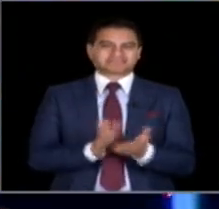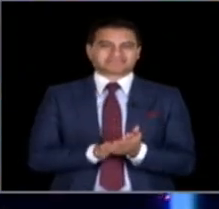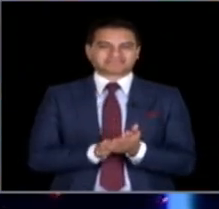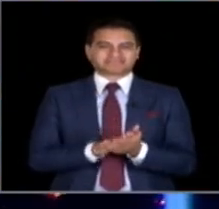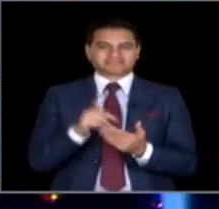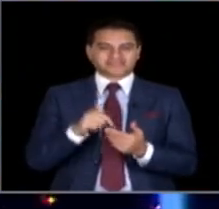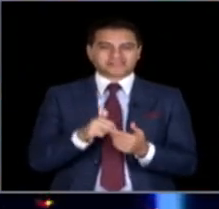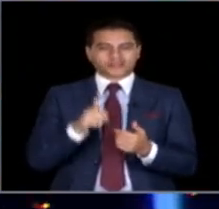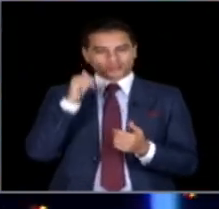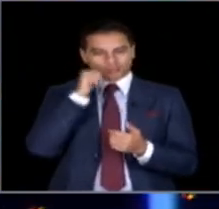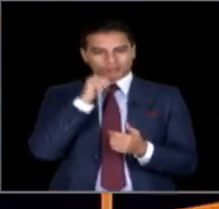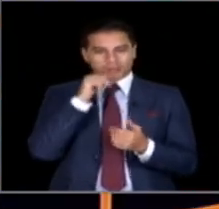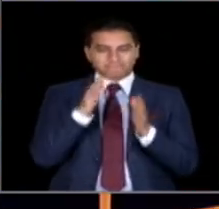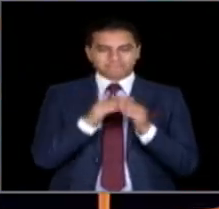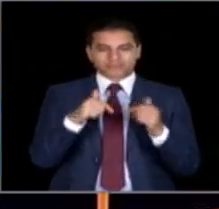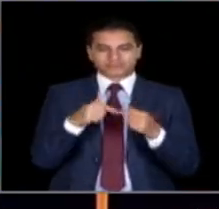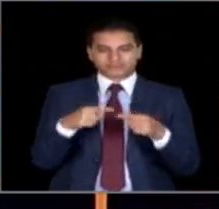حدود مصر مع السودان